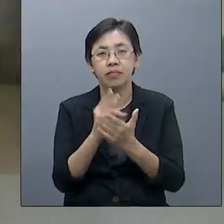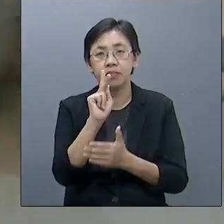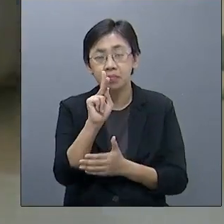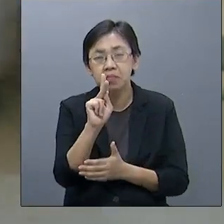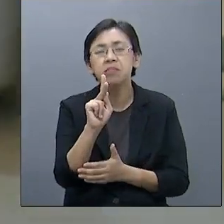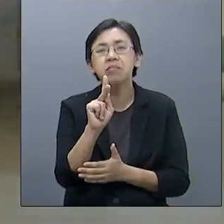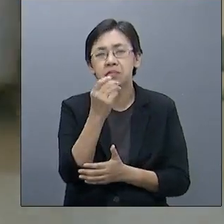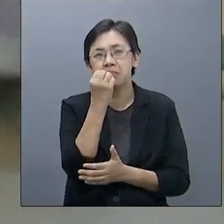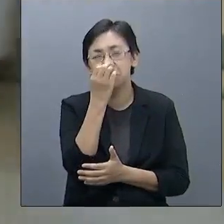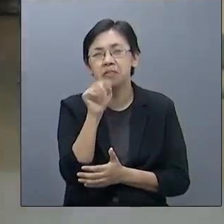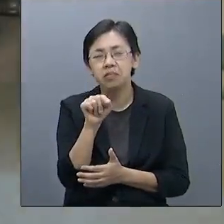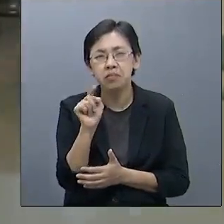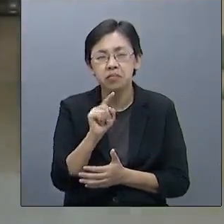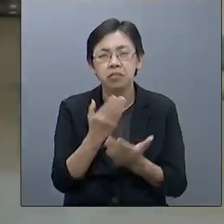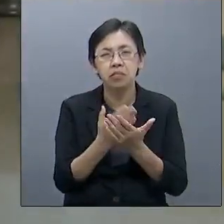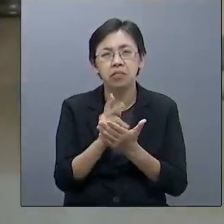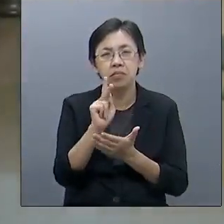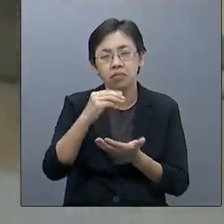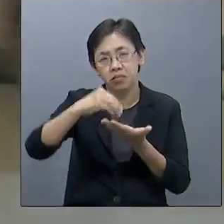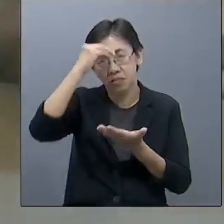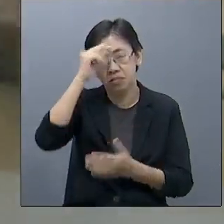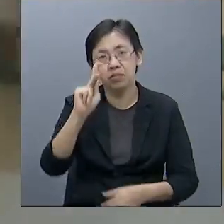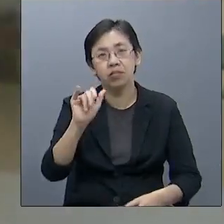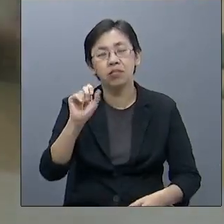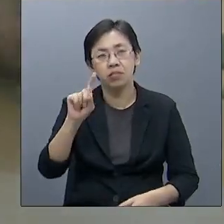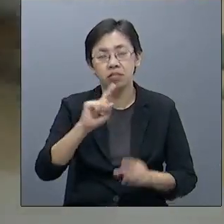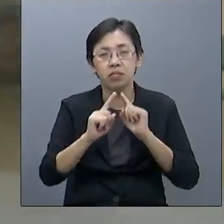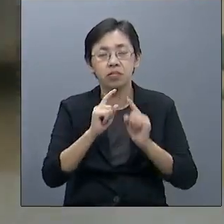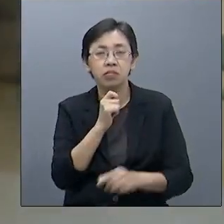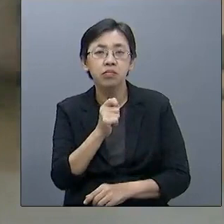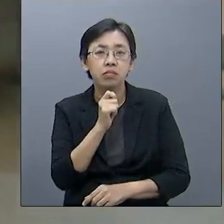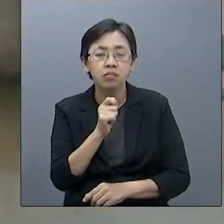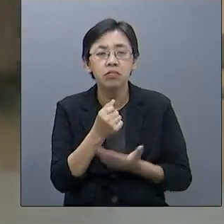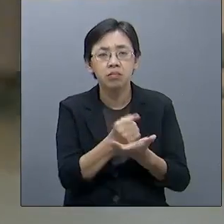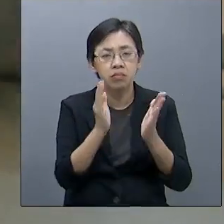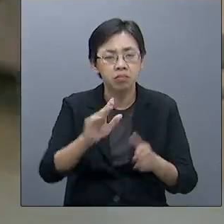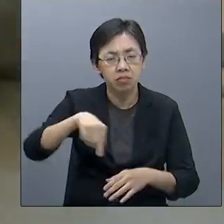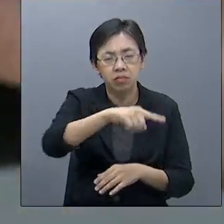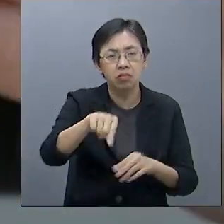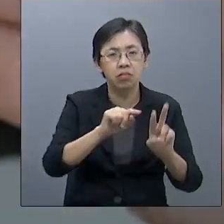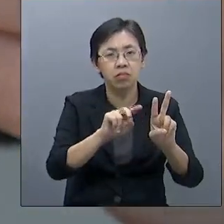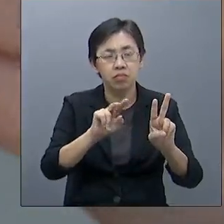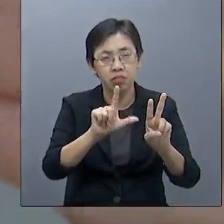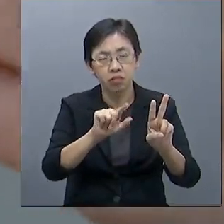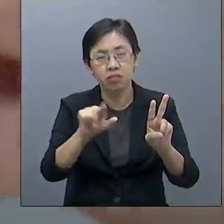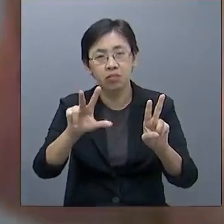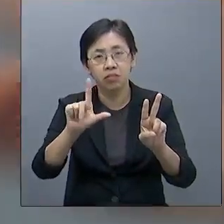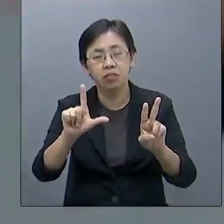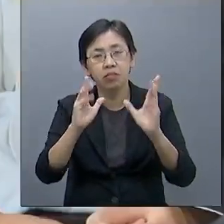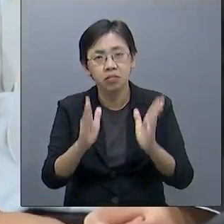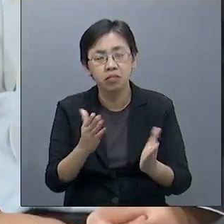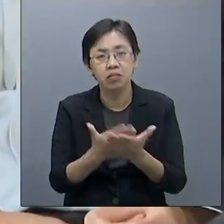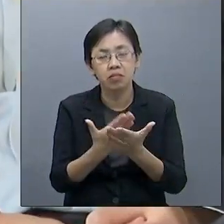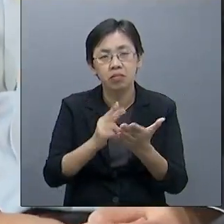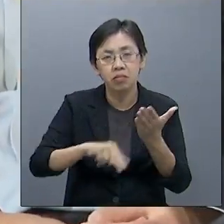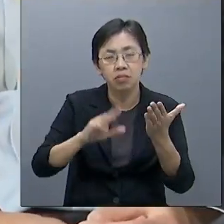นี้ของกองทุนเงินให้กู้ยืมเพื่อการศึกษาหรือว่ากยศ.ด้วยเพื่อช่วยเหลือลูกหนี้กว่า 2-3 ล้านคนค่ะโดยจะมีการลดเบี้ยปรับ